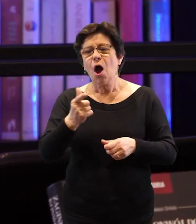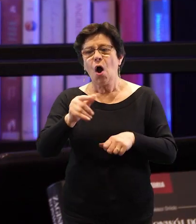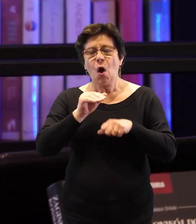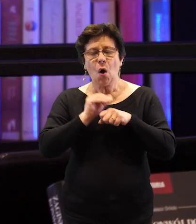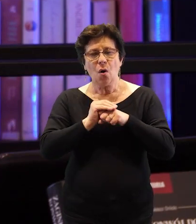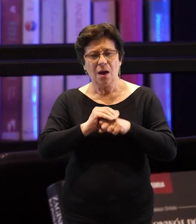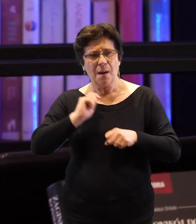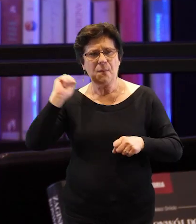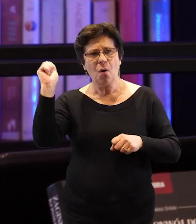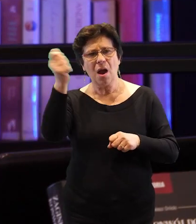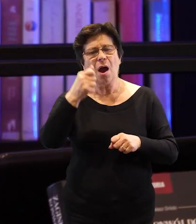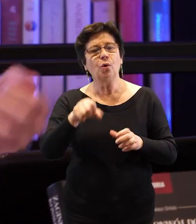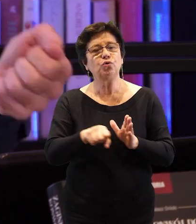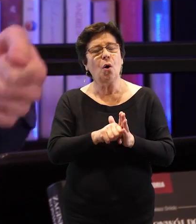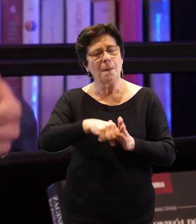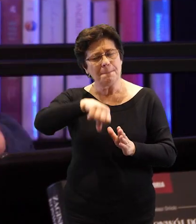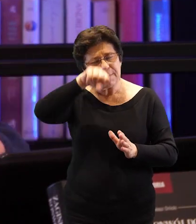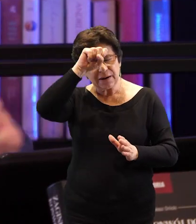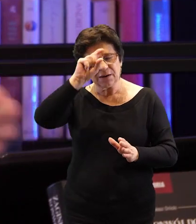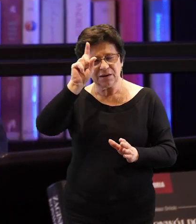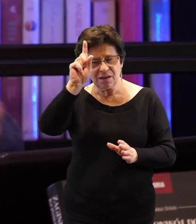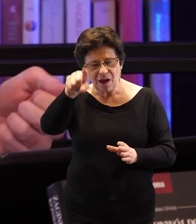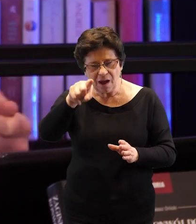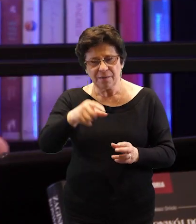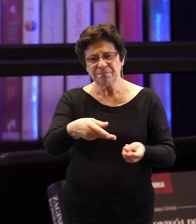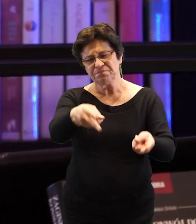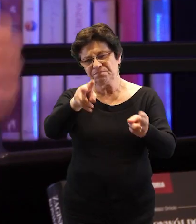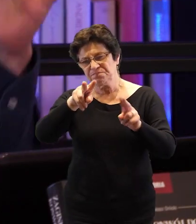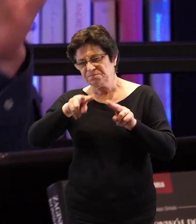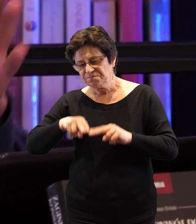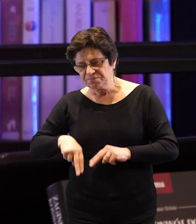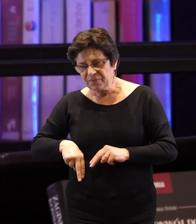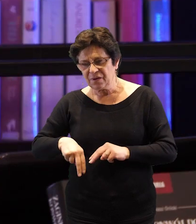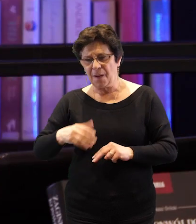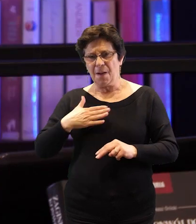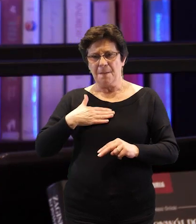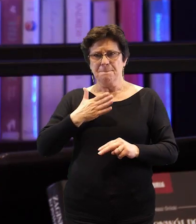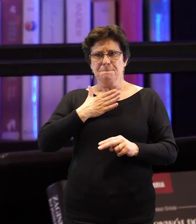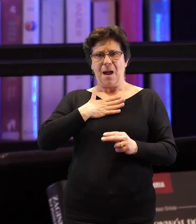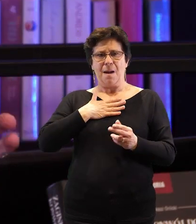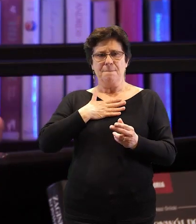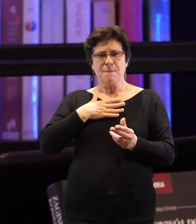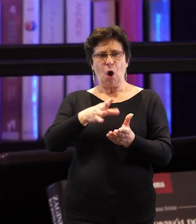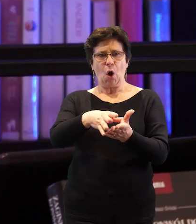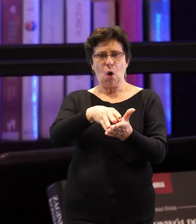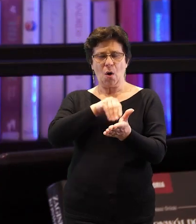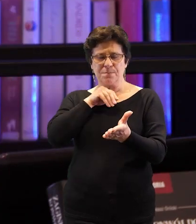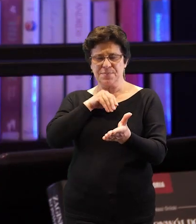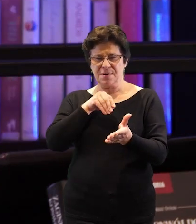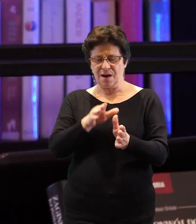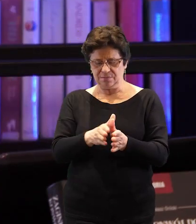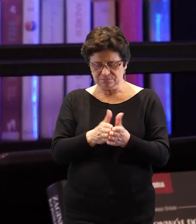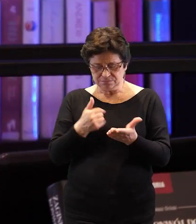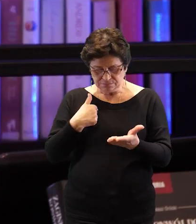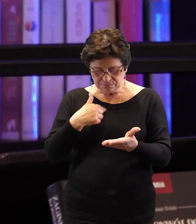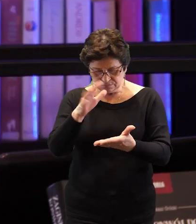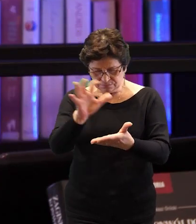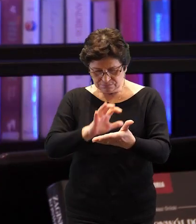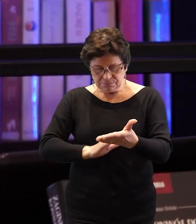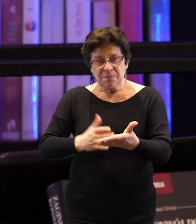do Berlina i wrócił z tego Berlina i wręcza mi kopię tego artykułu. Miałem pierwszy artykuł, byłem niezwykle